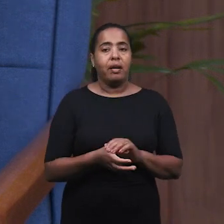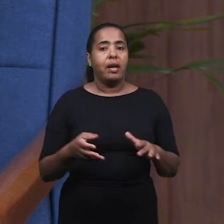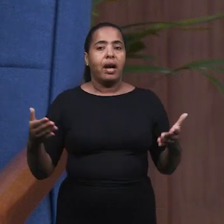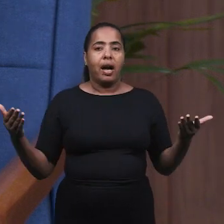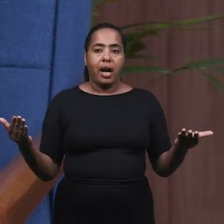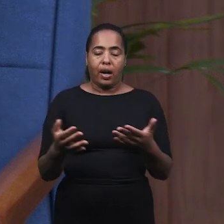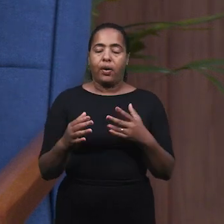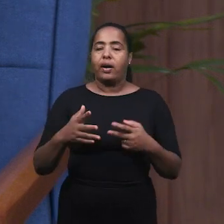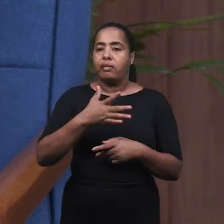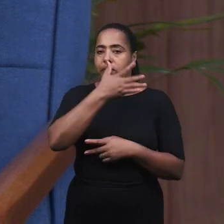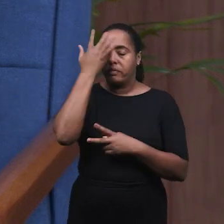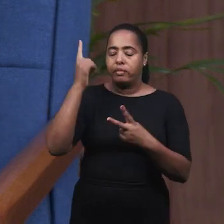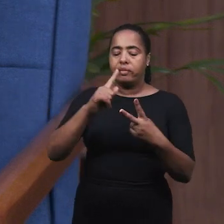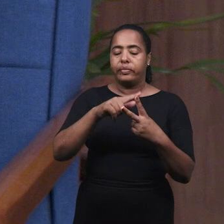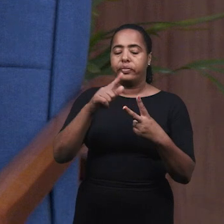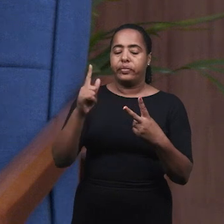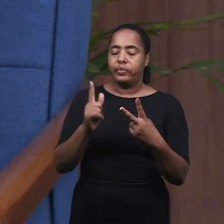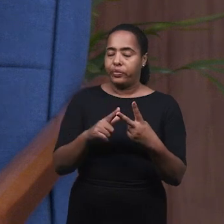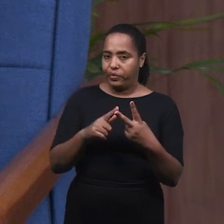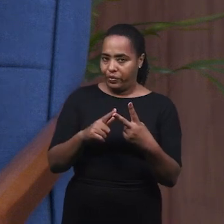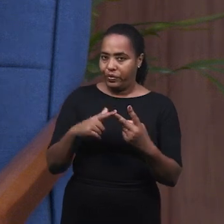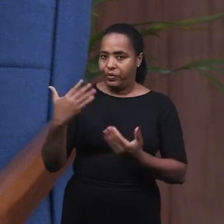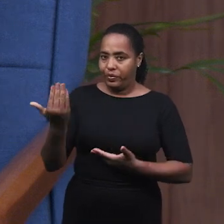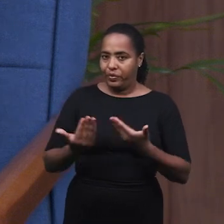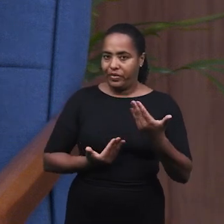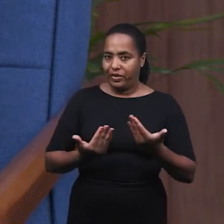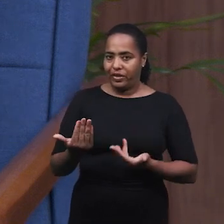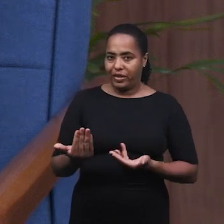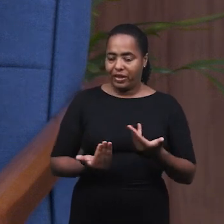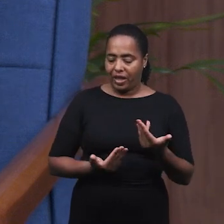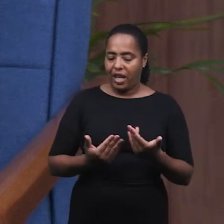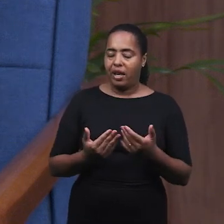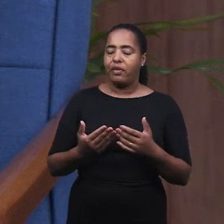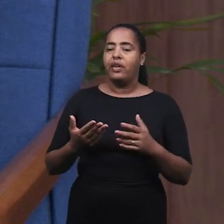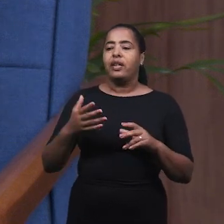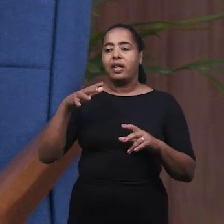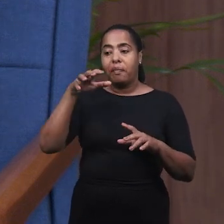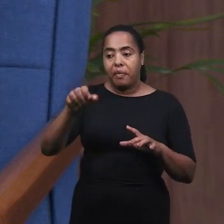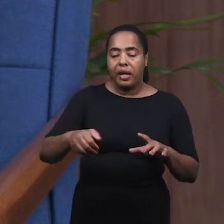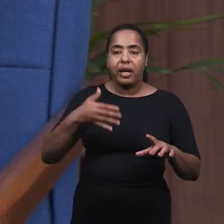des frères qui ont fait cela. Ils ont pointé l'appareil photo